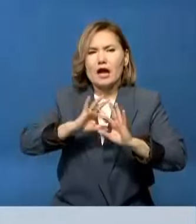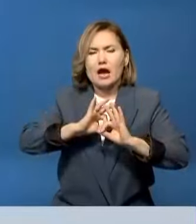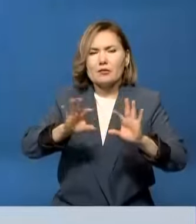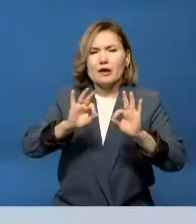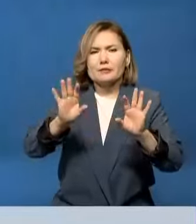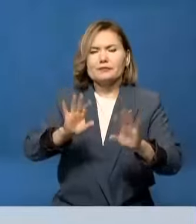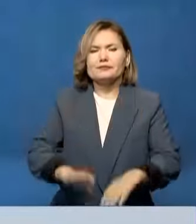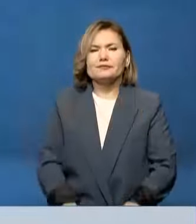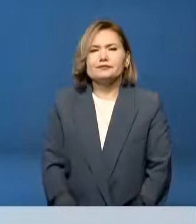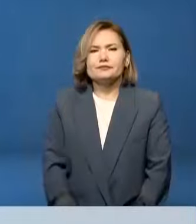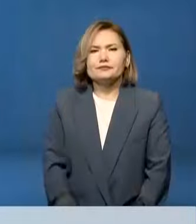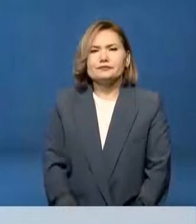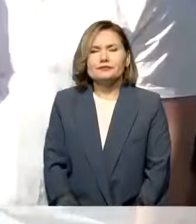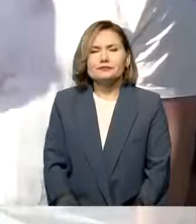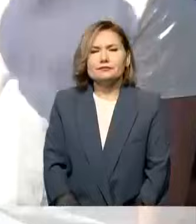Жылқайдарұлы толығырақ әңгімелейді.